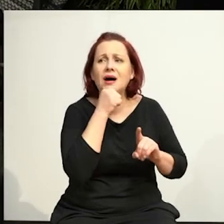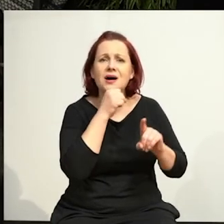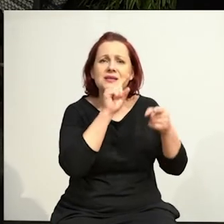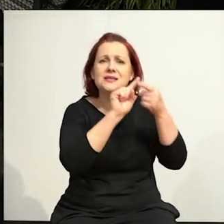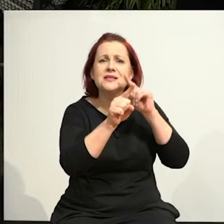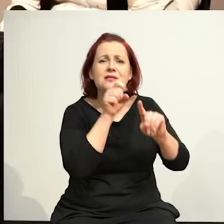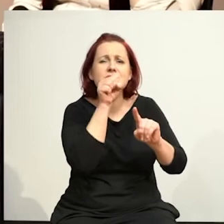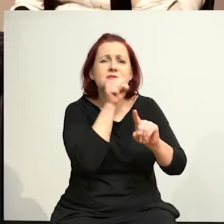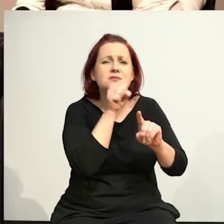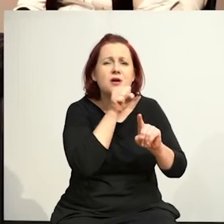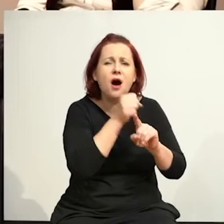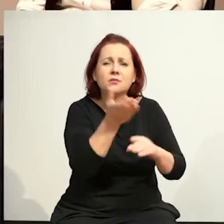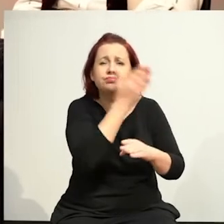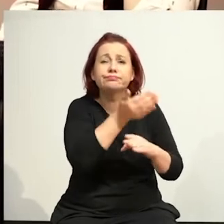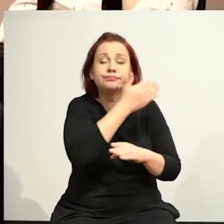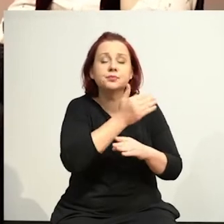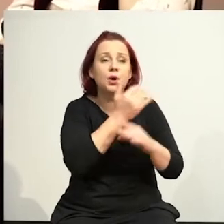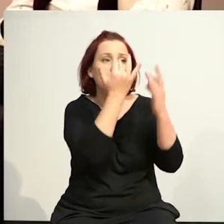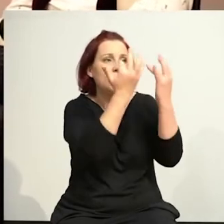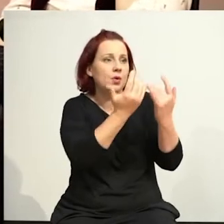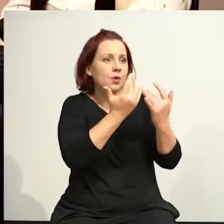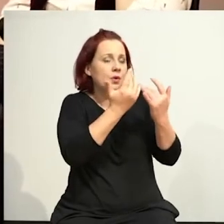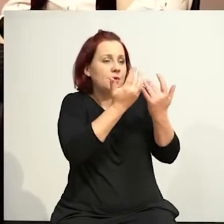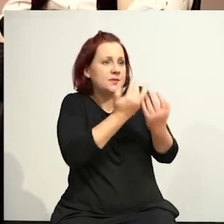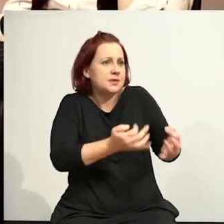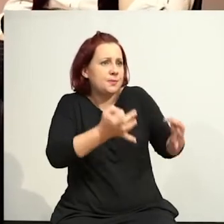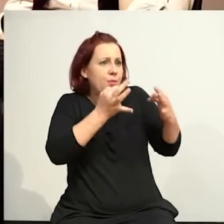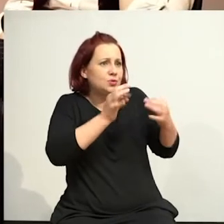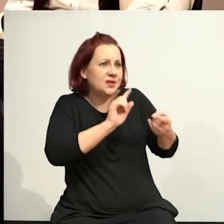stylizowany na archaiczny, przemawiał do mnie niezwykle współcześnie.